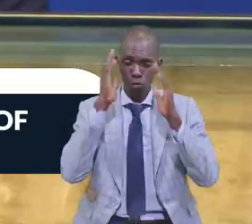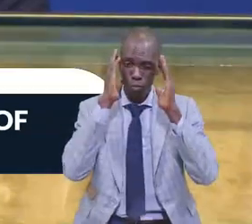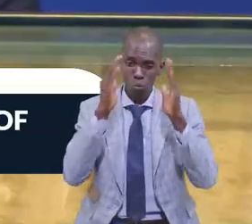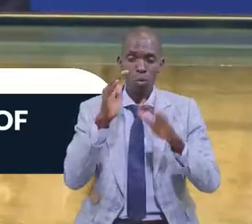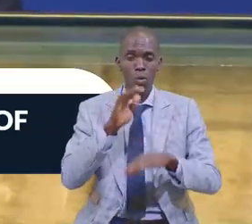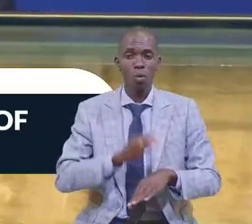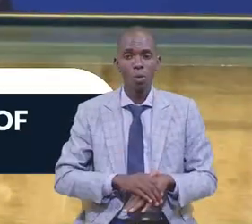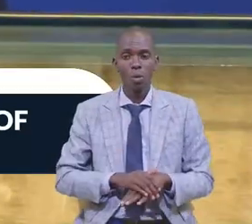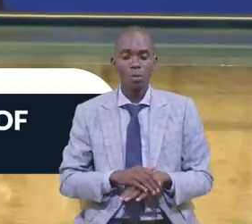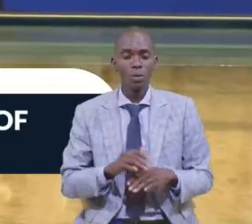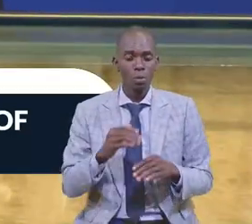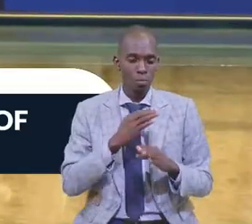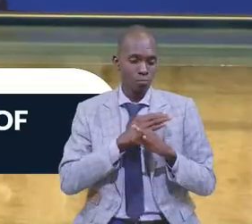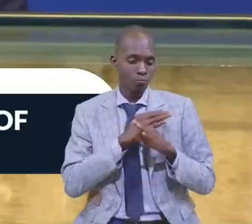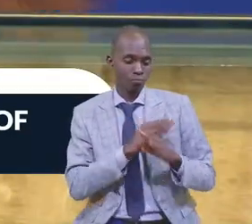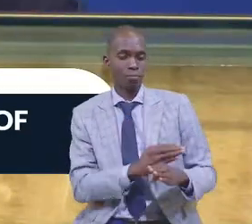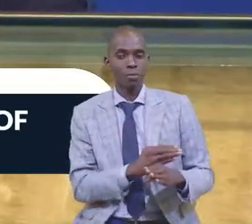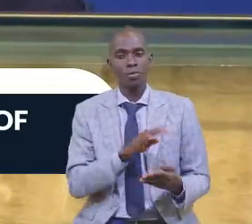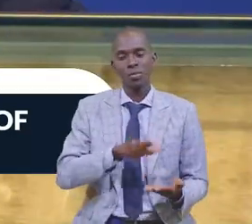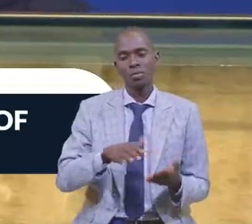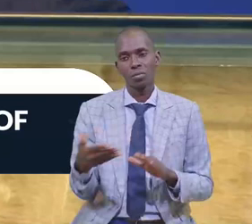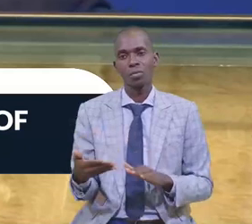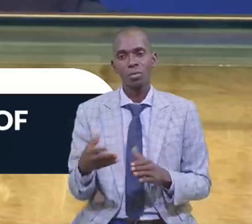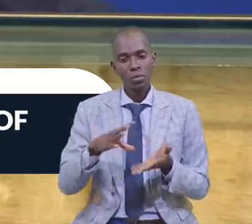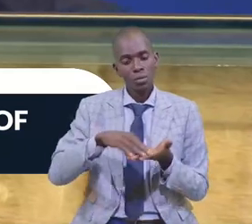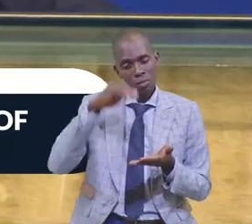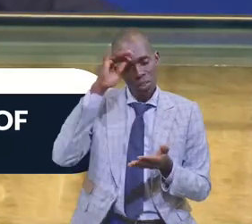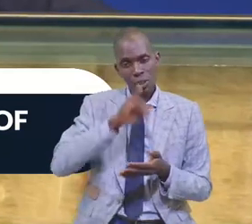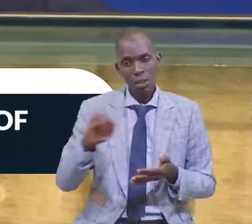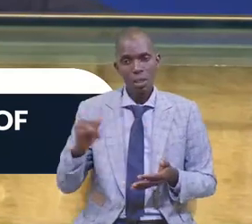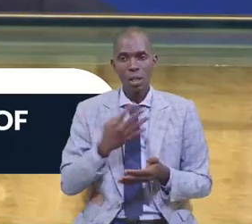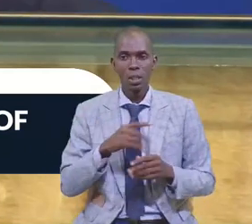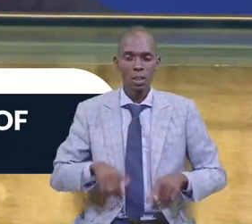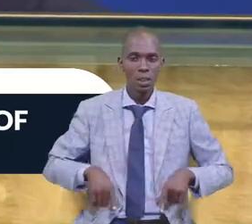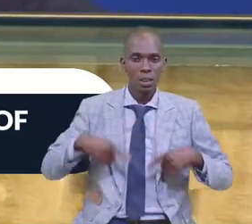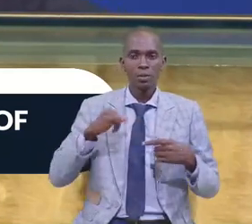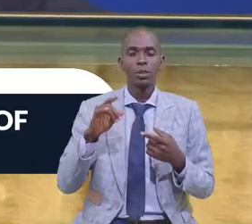C'est sur cela que vous devez vous concentrer, la mort prématurée. La mort